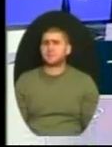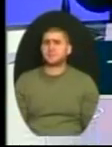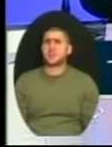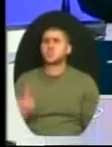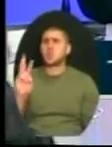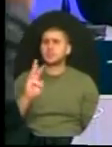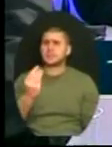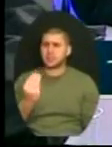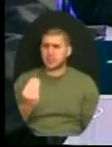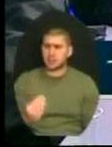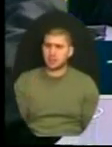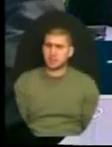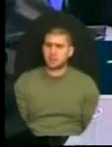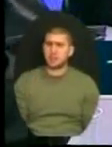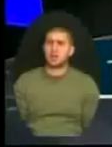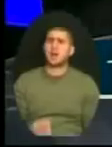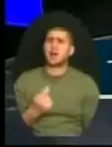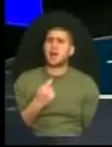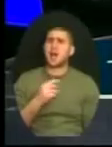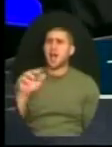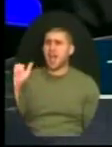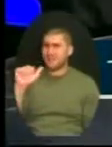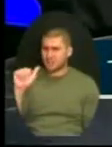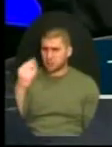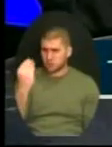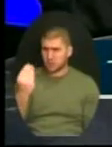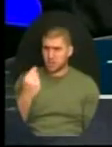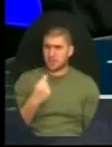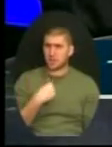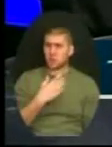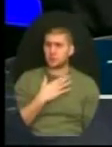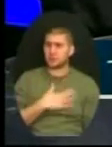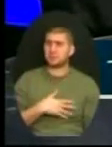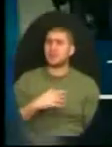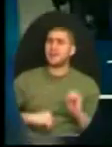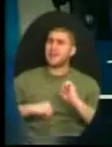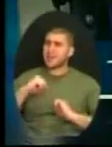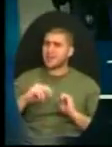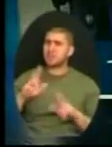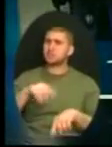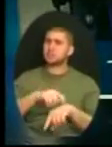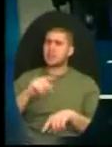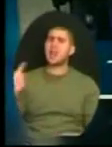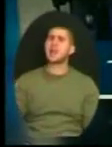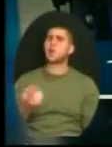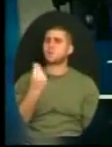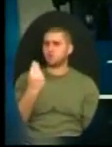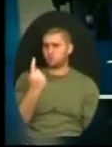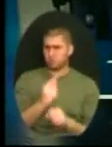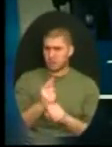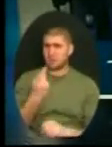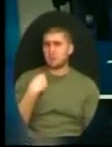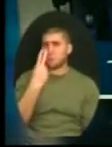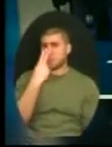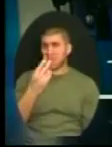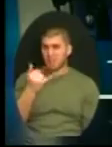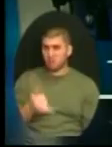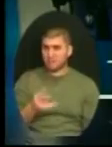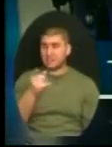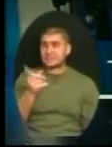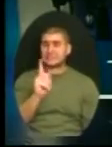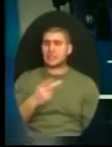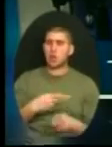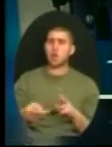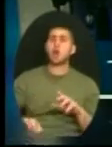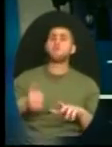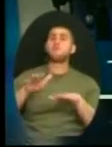בואו נראה שנייה, רגע, מיד. רק אבי, אנחנו הולכים להתנהל. יש זמן לכולם, שנייה בבקשה. בואו נראה עכשיו, זה